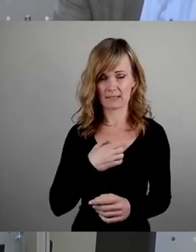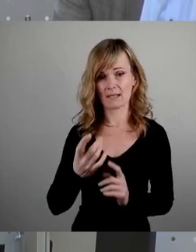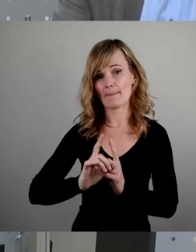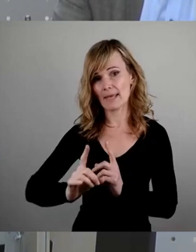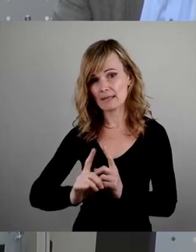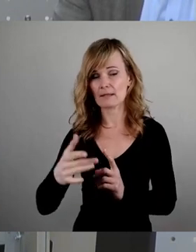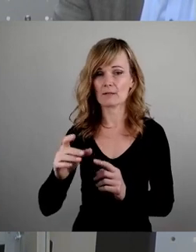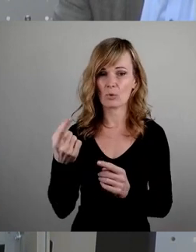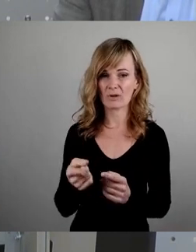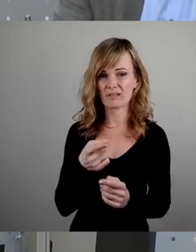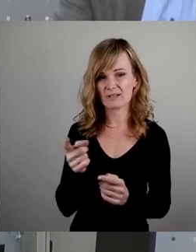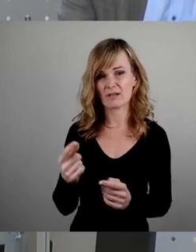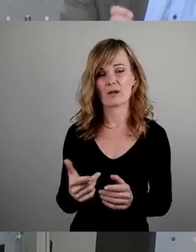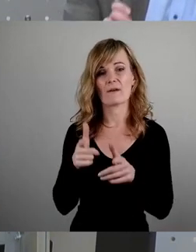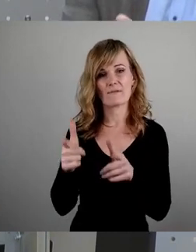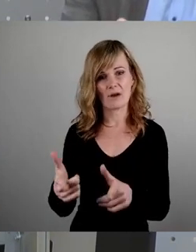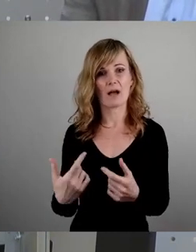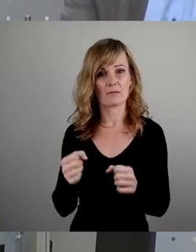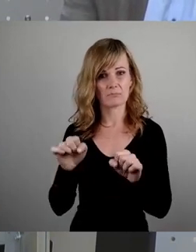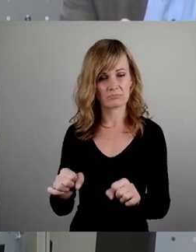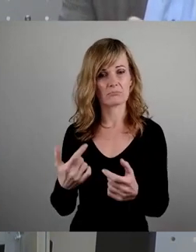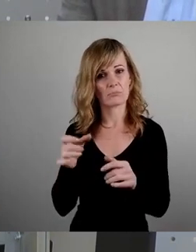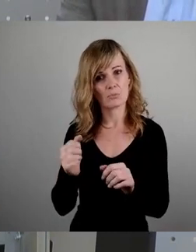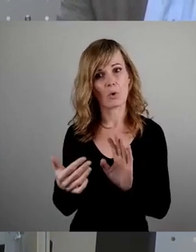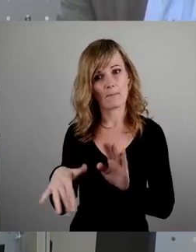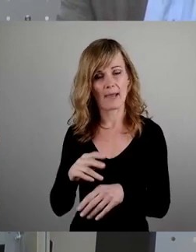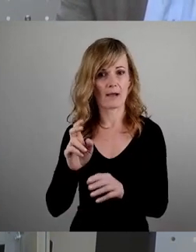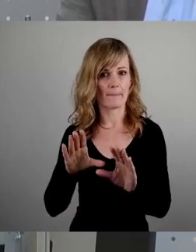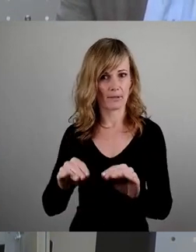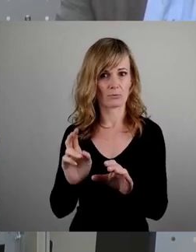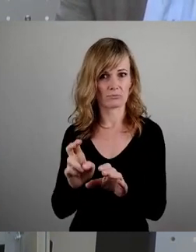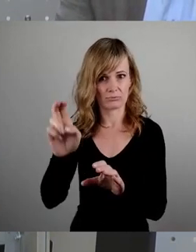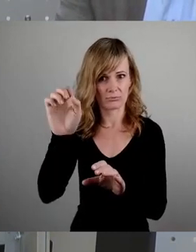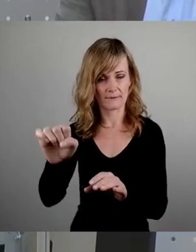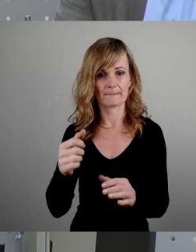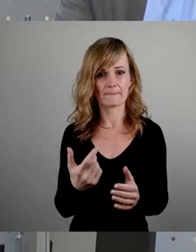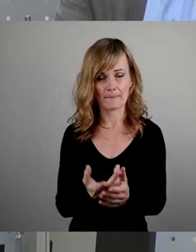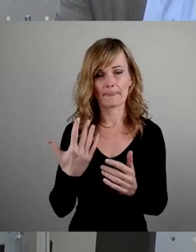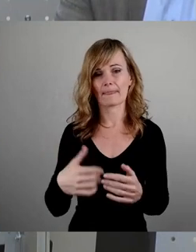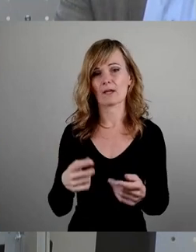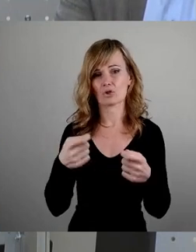derzeit ungenutztes Fahrgastpotenzial, was durch eine derartige Vergrößerung des städtischen Straßenbahnnetzes gehoben